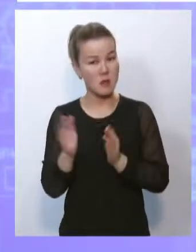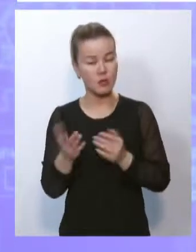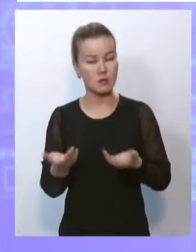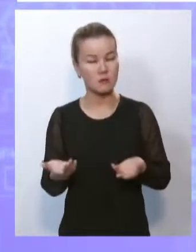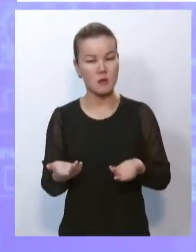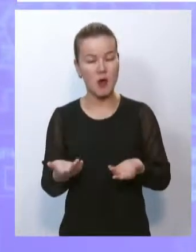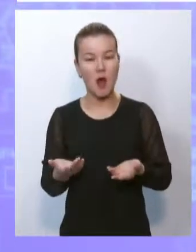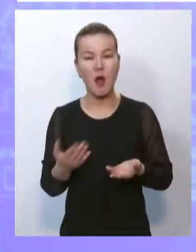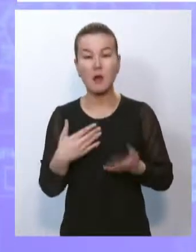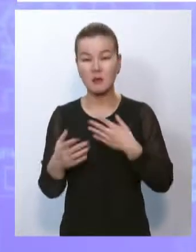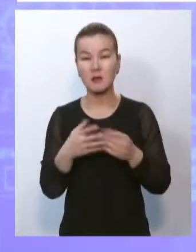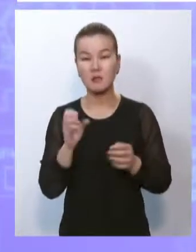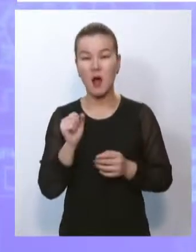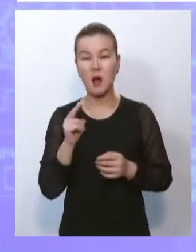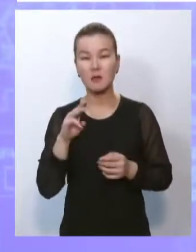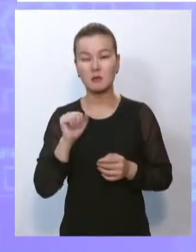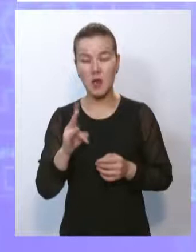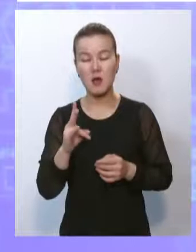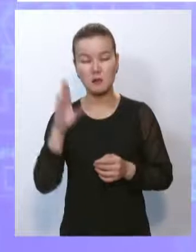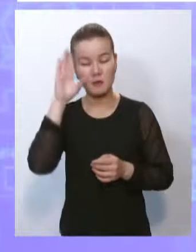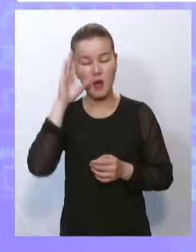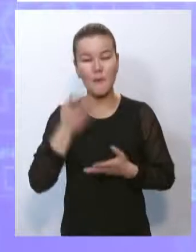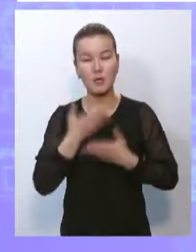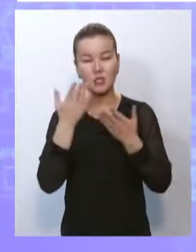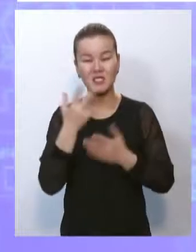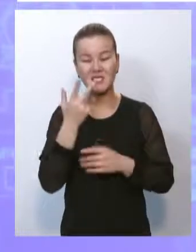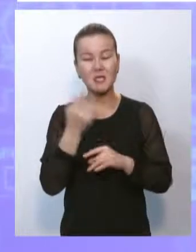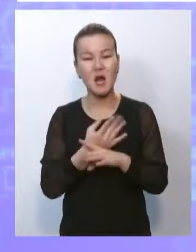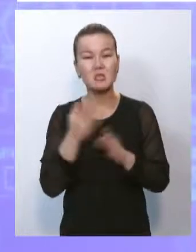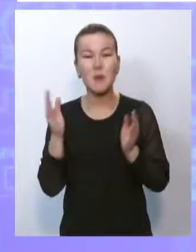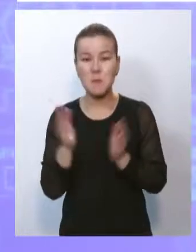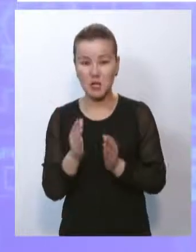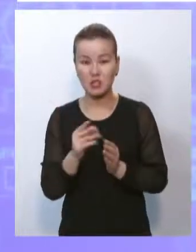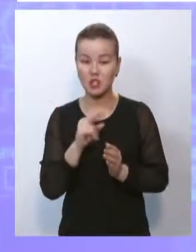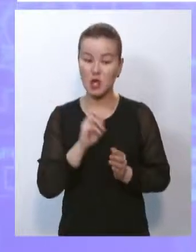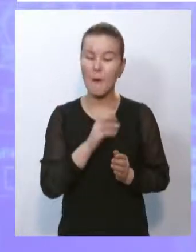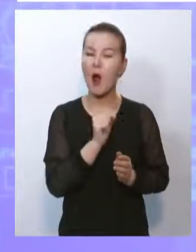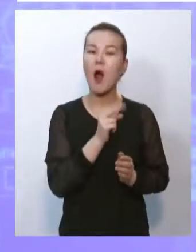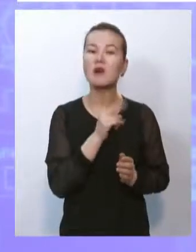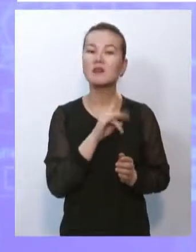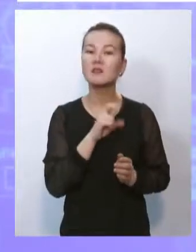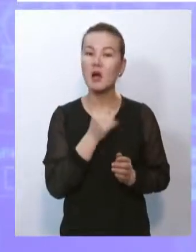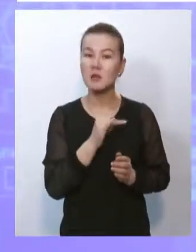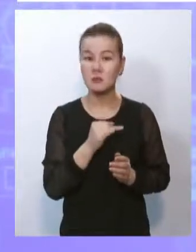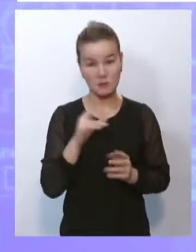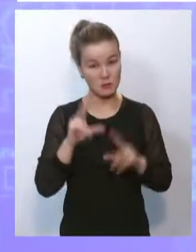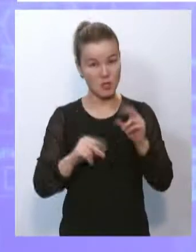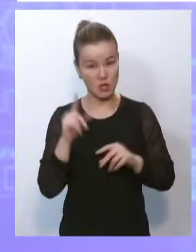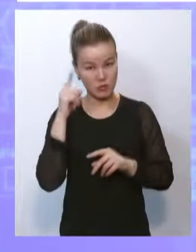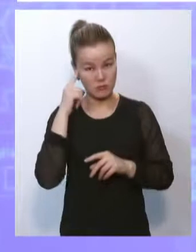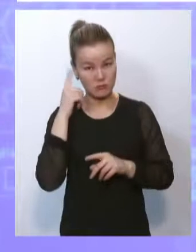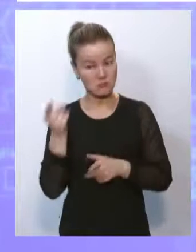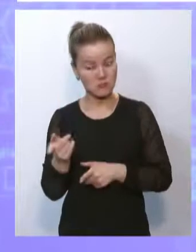если октан прочитал в три раза меньше чем акылай значить около и